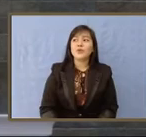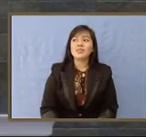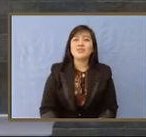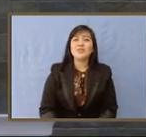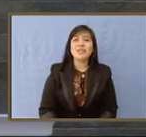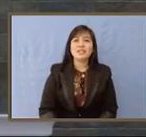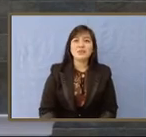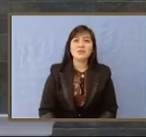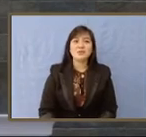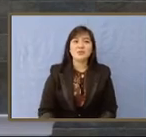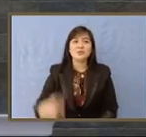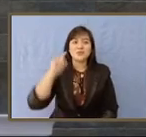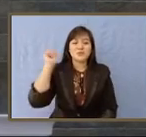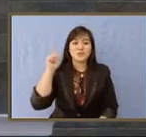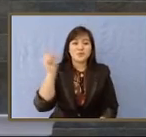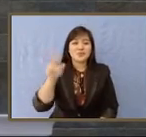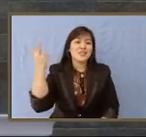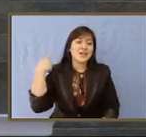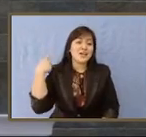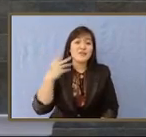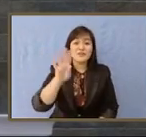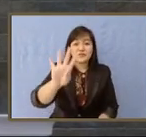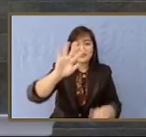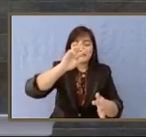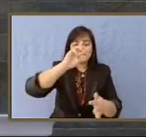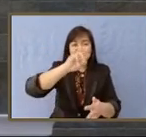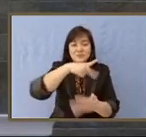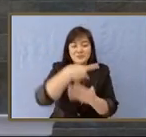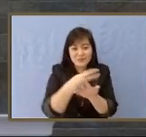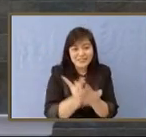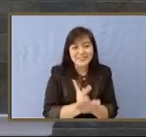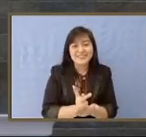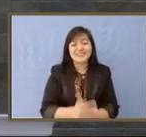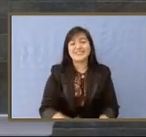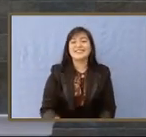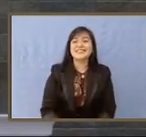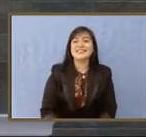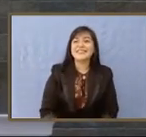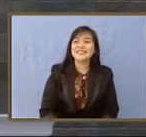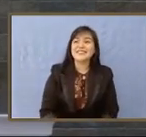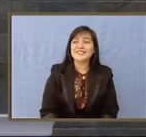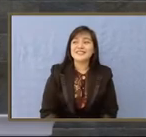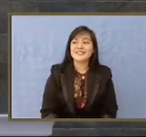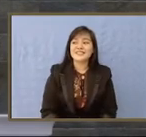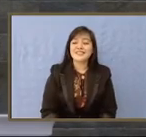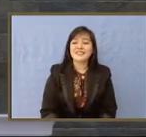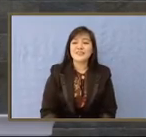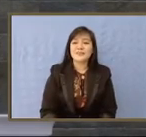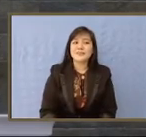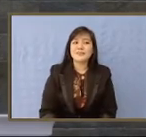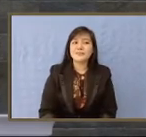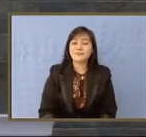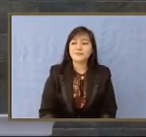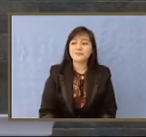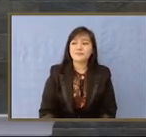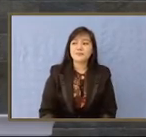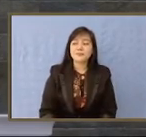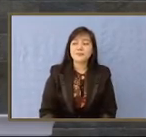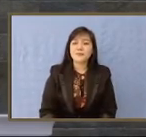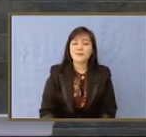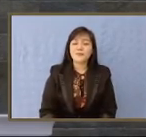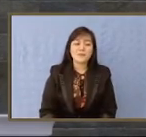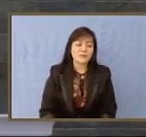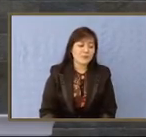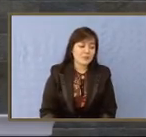actually, sa Bible ko, of course, halos 1, 2, 3, 4, 5 pages lang po ito. Ewan ko dyan sa Bible ninyo, magkakaiba tayo ng